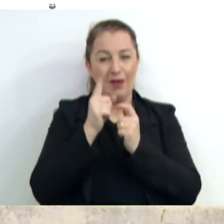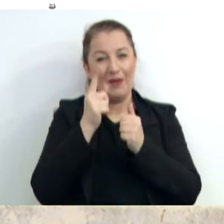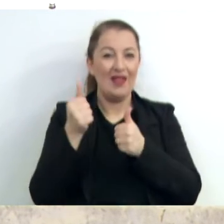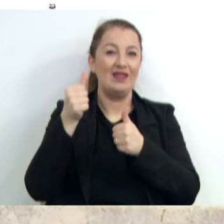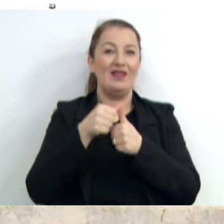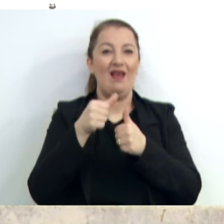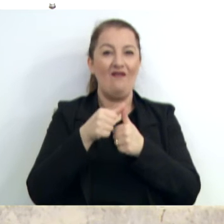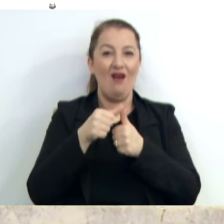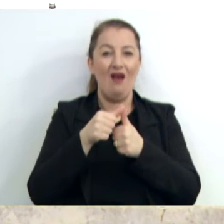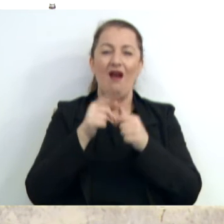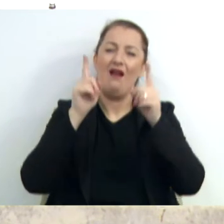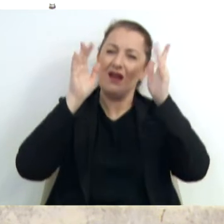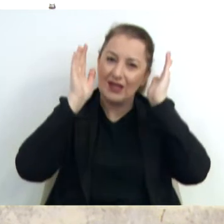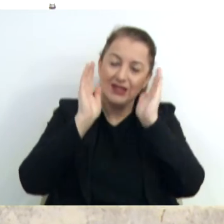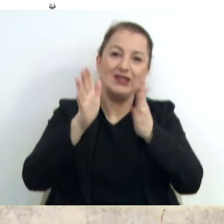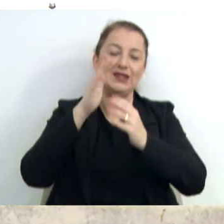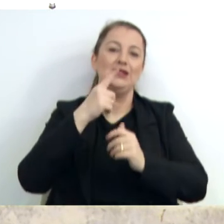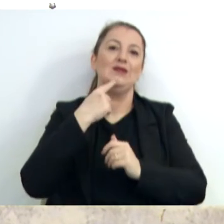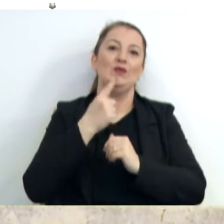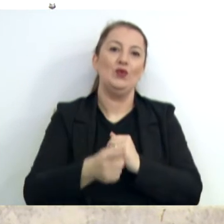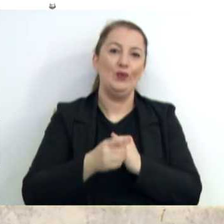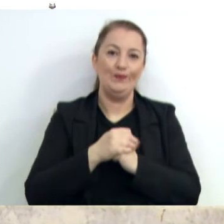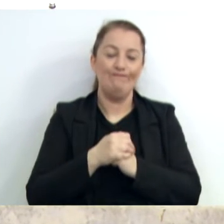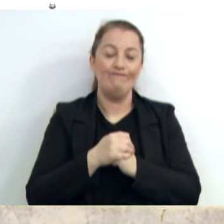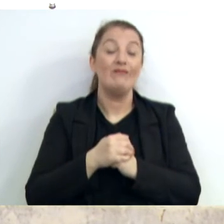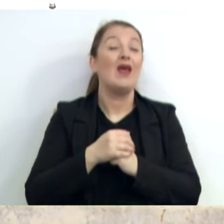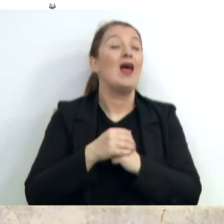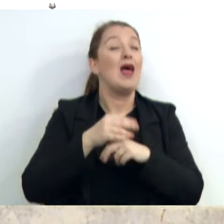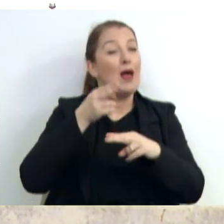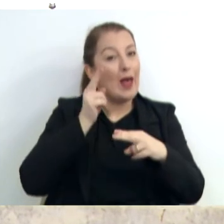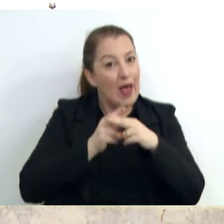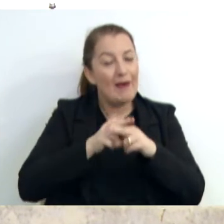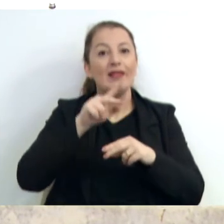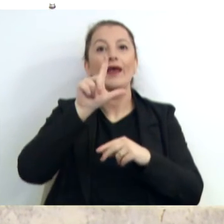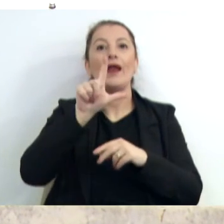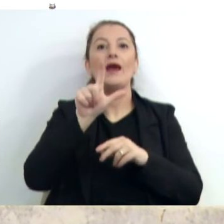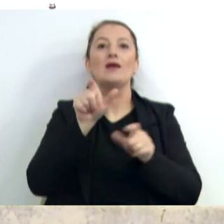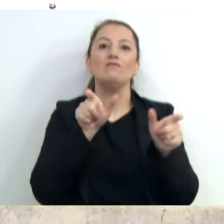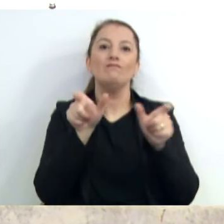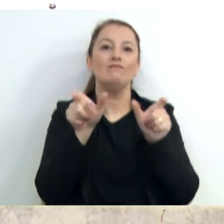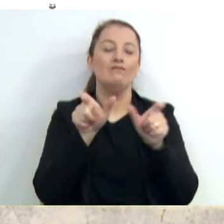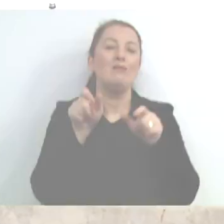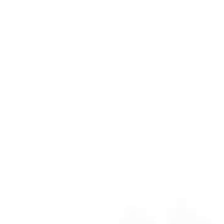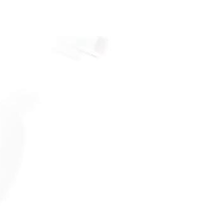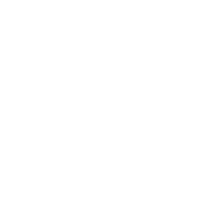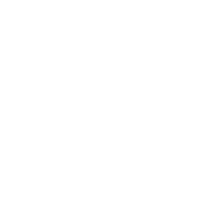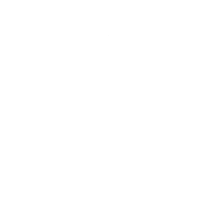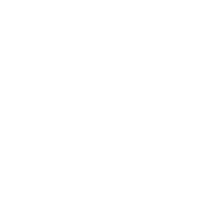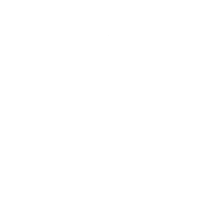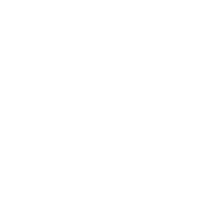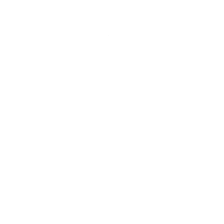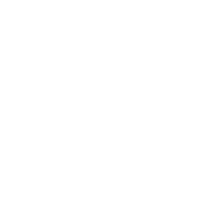bir ülke hayali için var gücümle çalışacağım mı buradan bir kez daha beyan etmek istiyorum